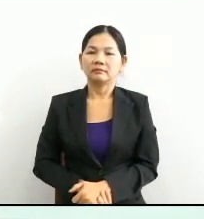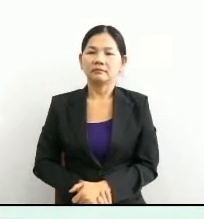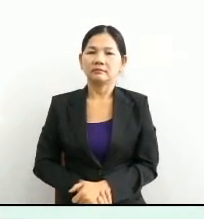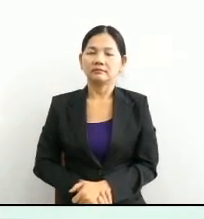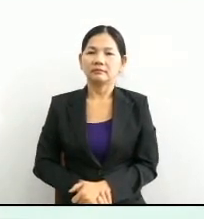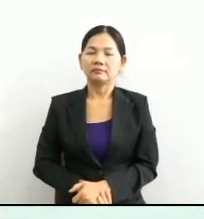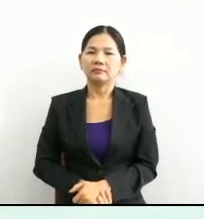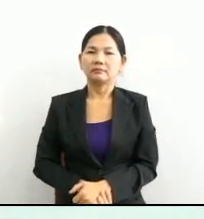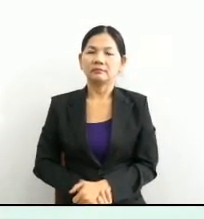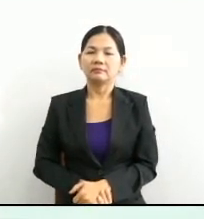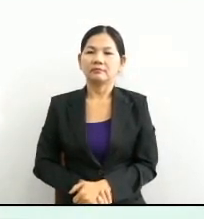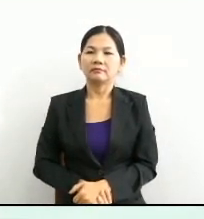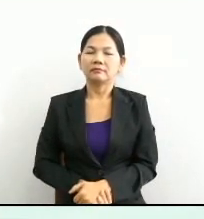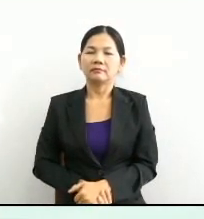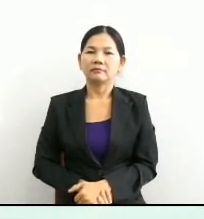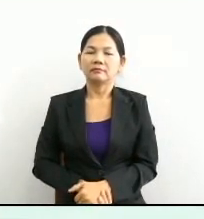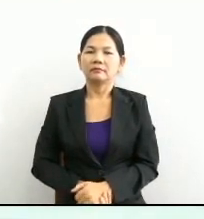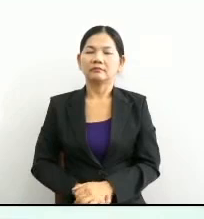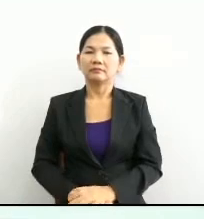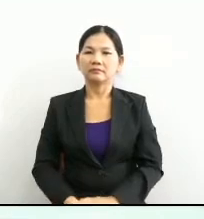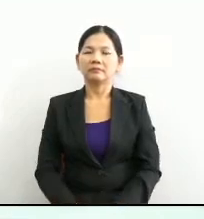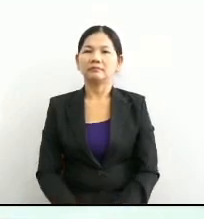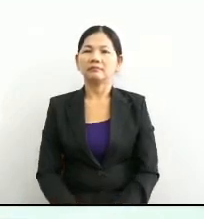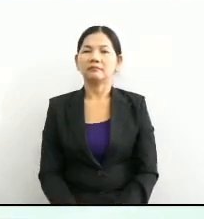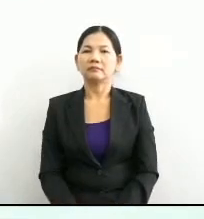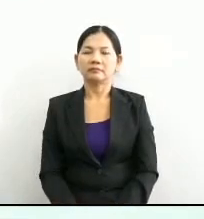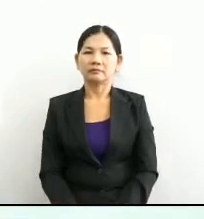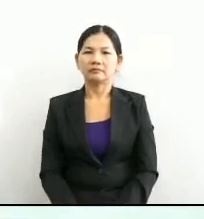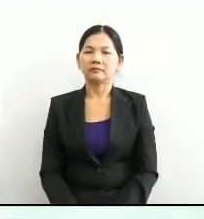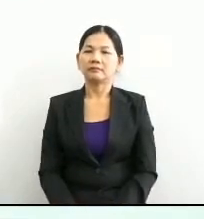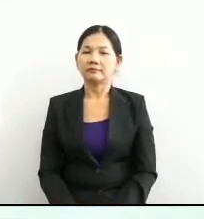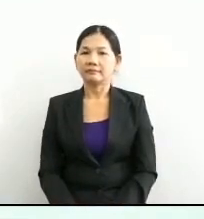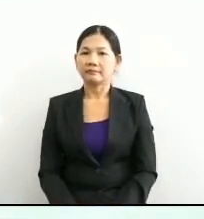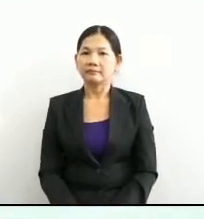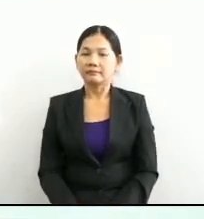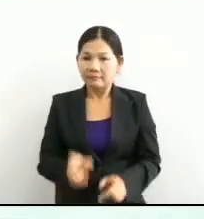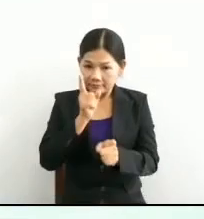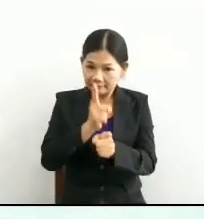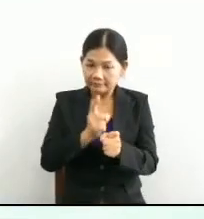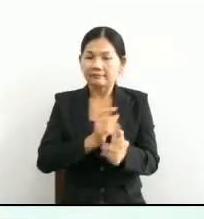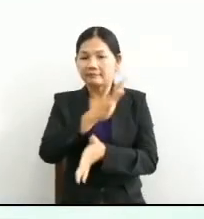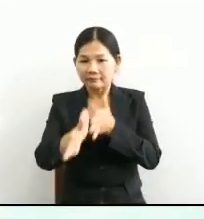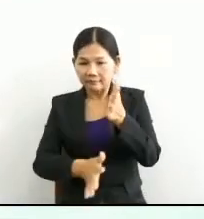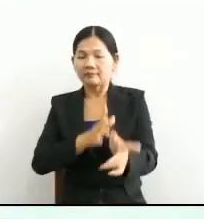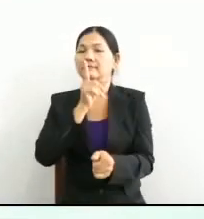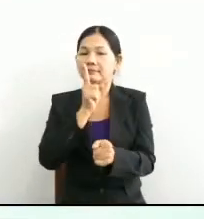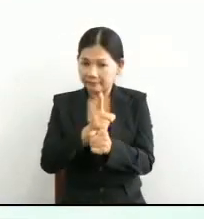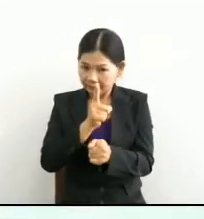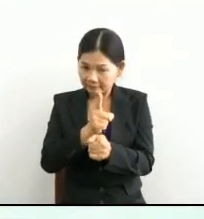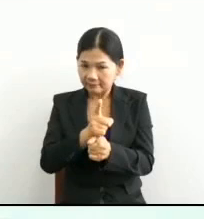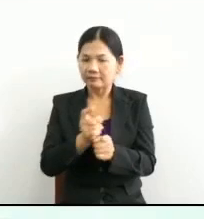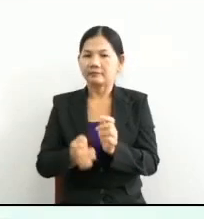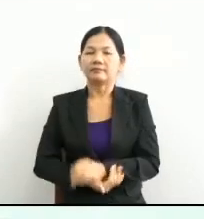chà cái sọc sọc bài chà trầm trời hai trầm lại nít bất chì trầm trời